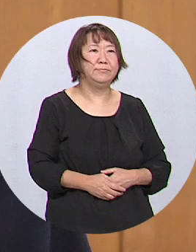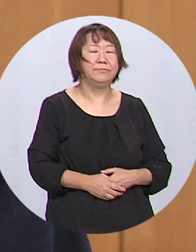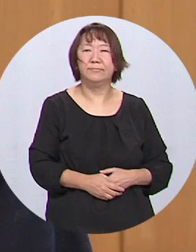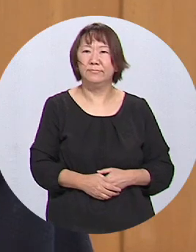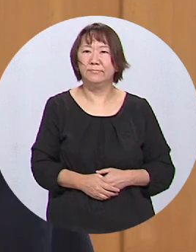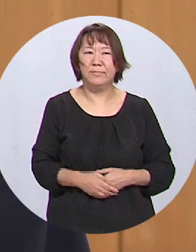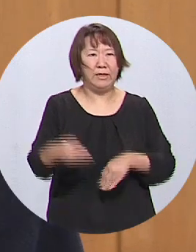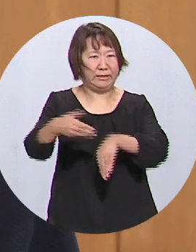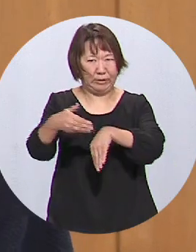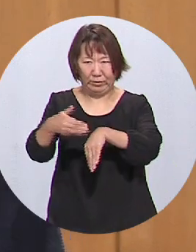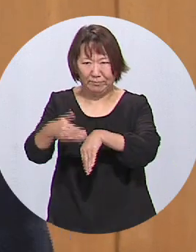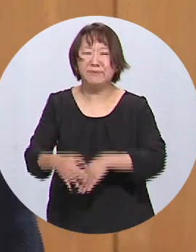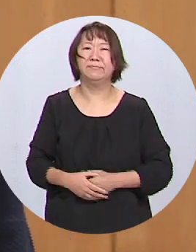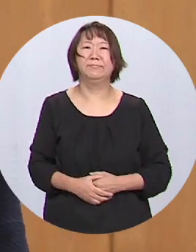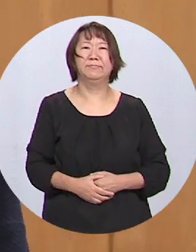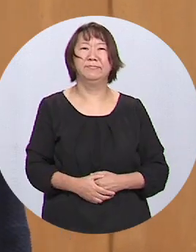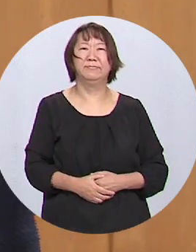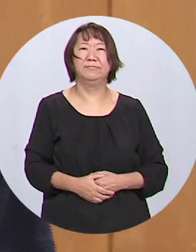筋トレします